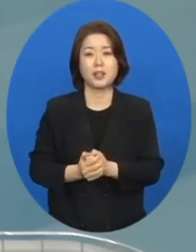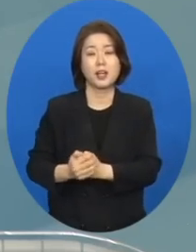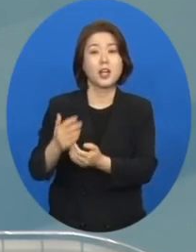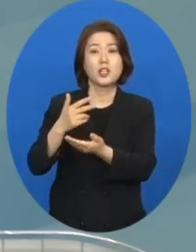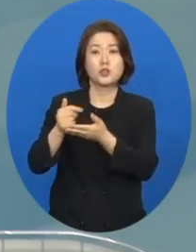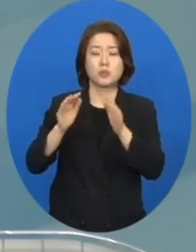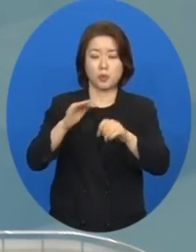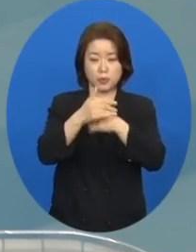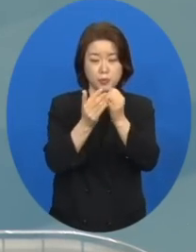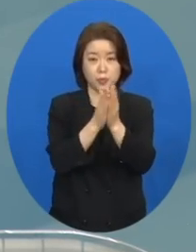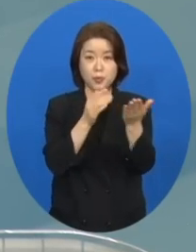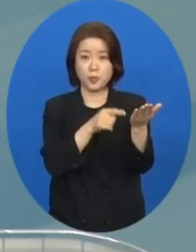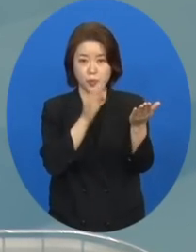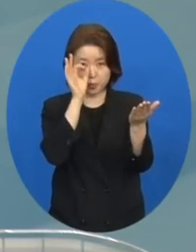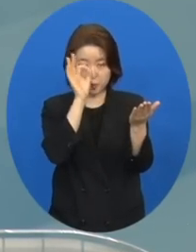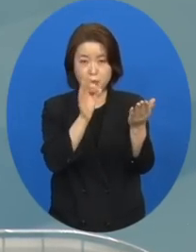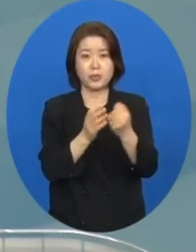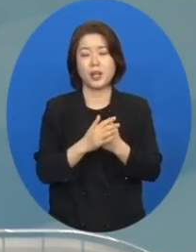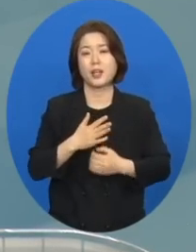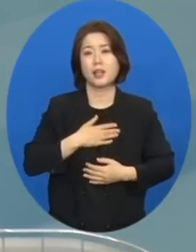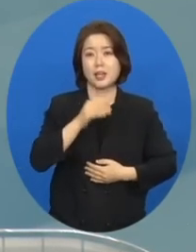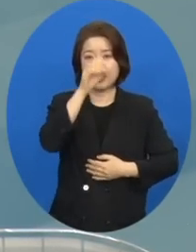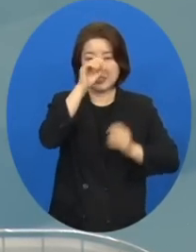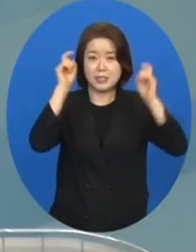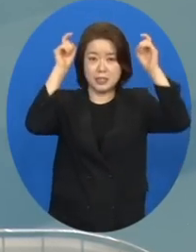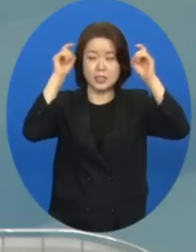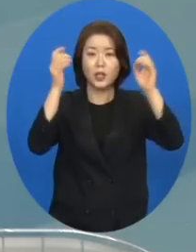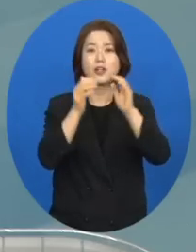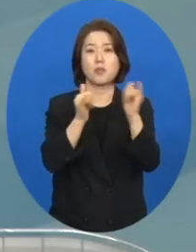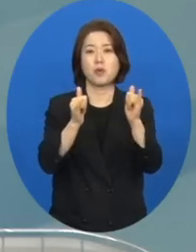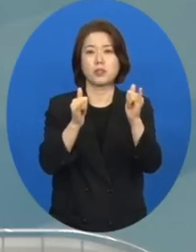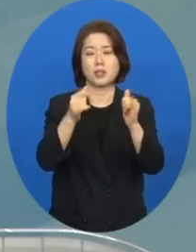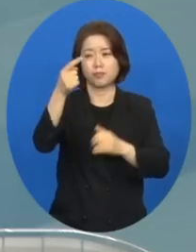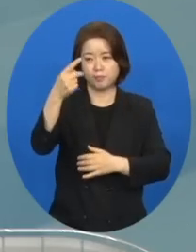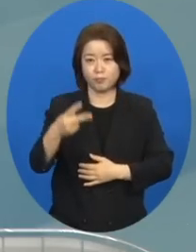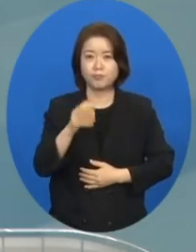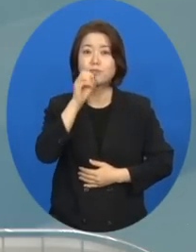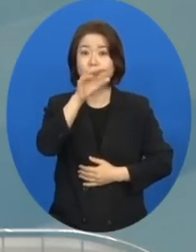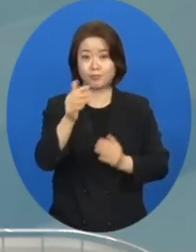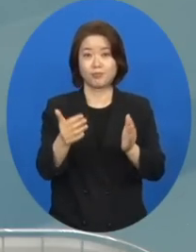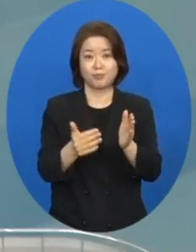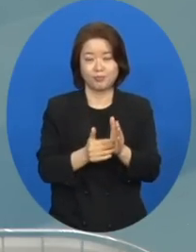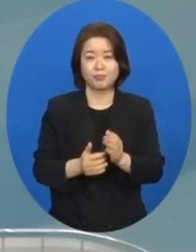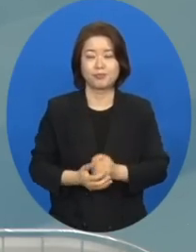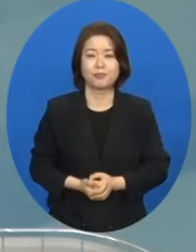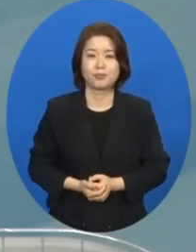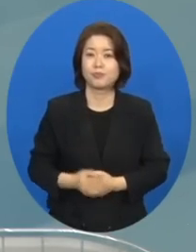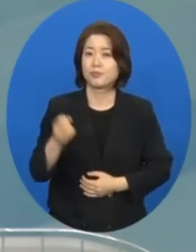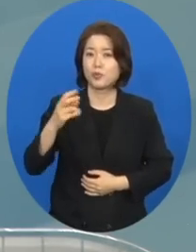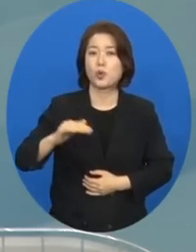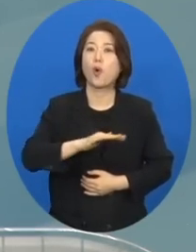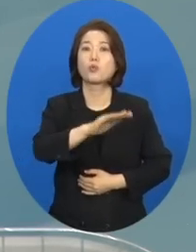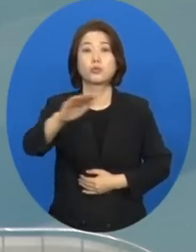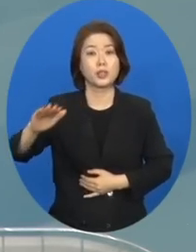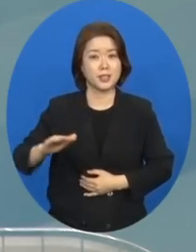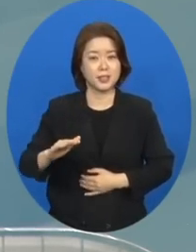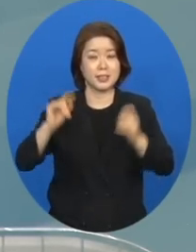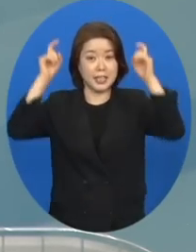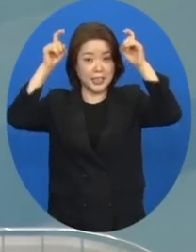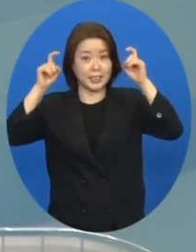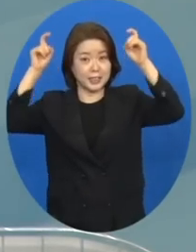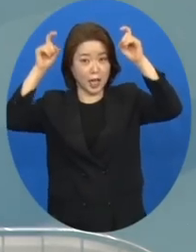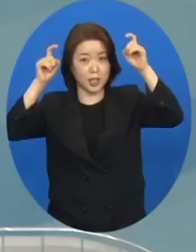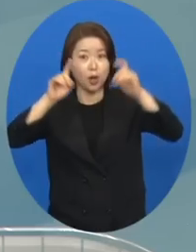오늘 법무 내서 나는 선한 목자 다라고 두 번이나 말씀을 하셨습니다 그리고 우리는 양 이라는